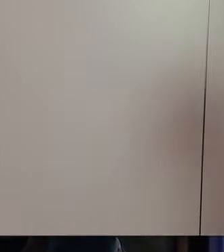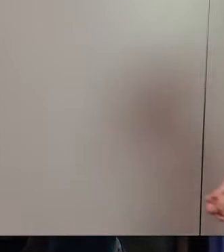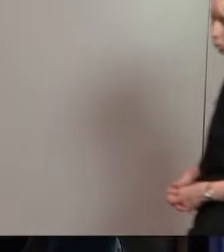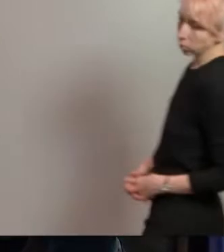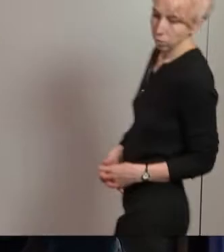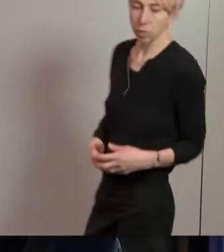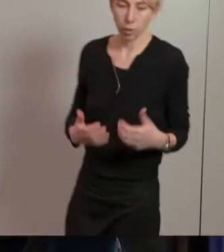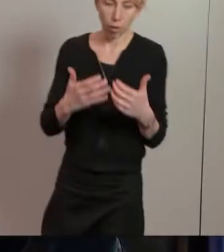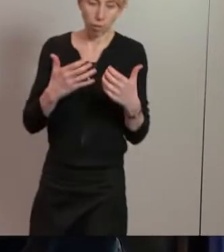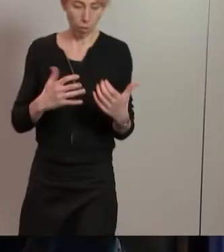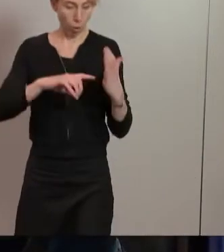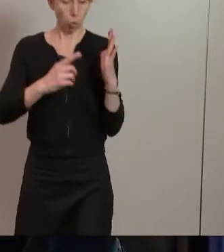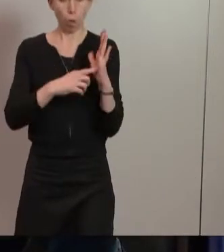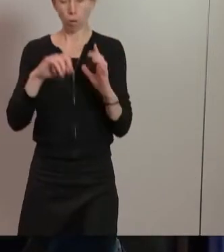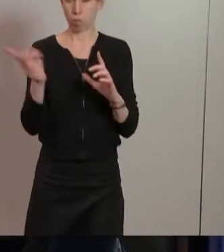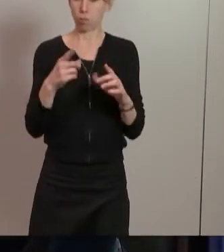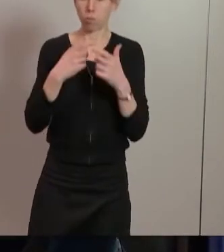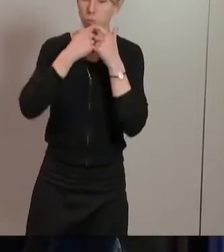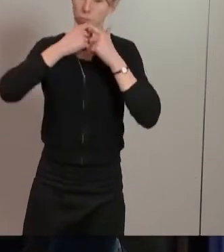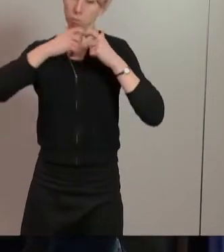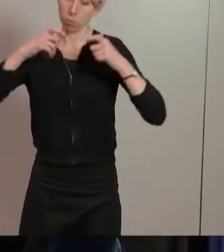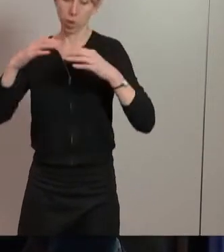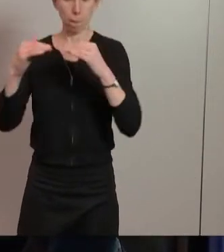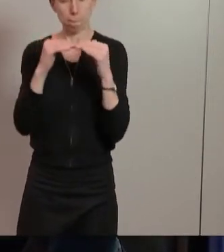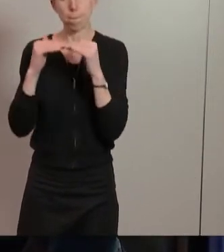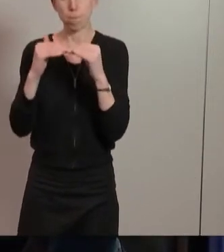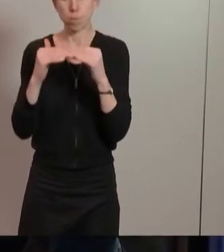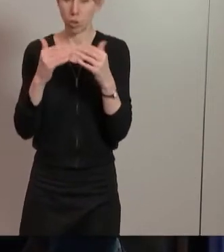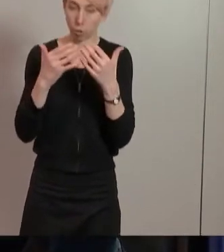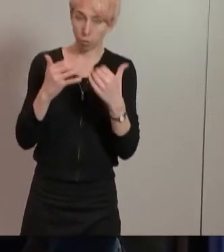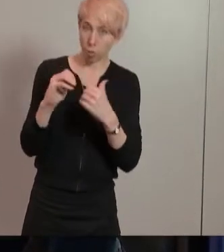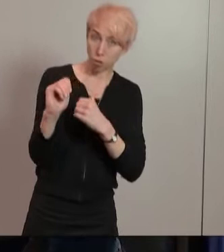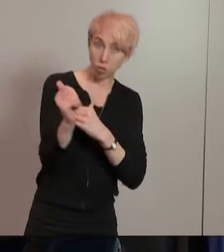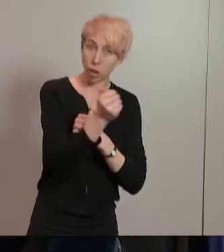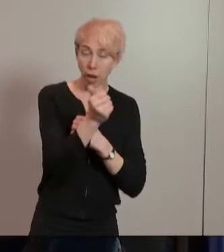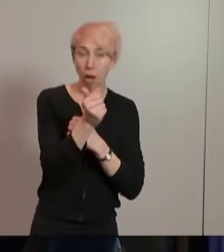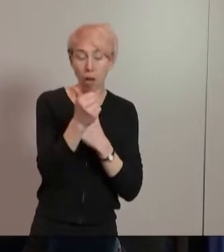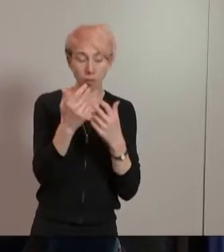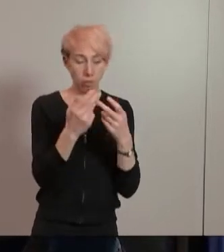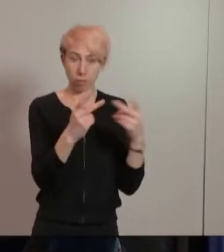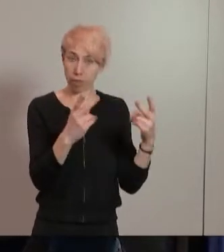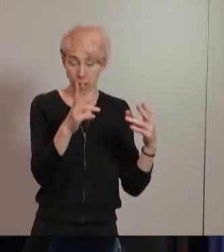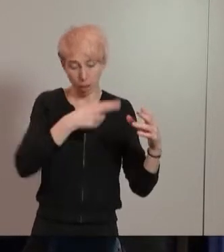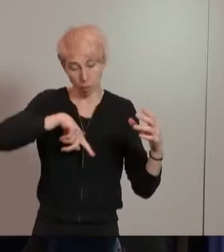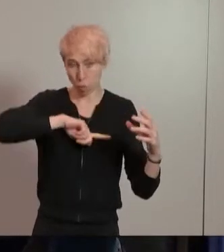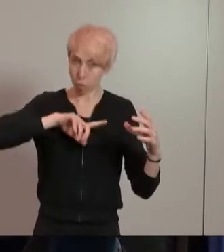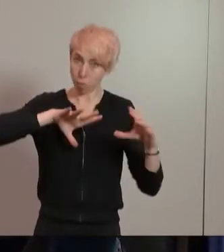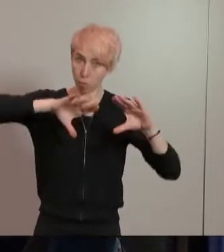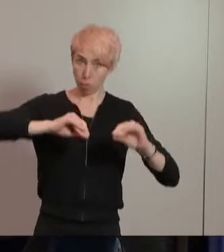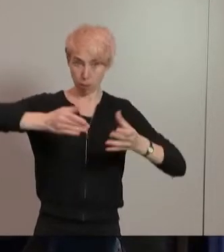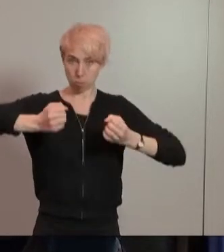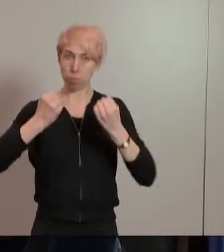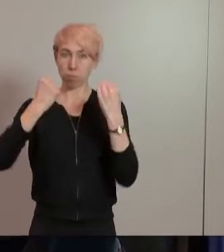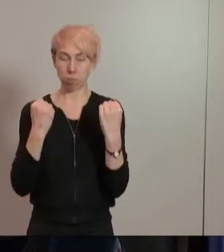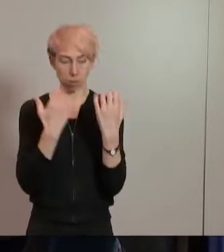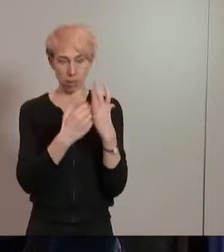égal accès aux droits aussi. Permettre à chacun de trouver sa place dans notre ville, ce qui constitue l'identité même de